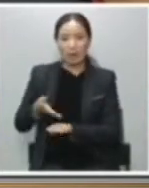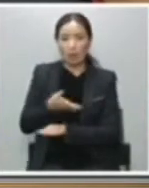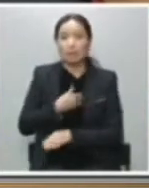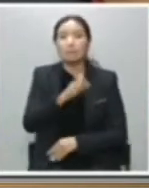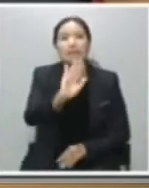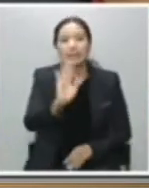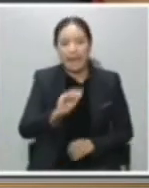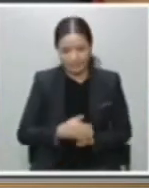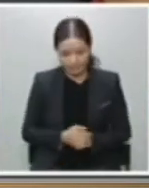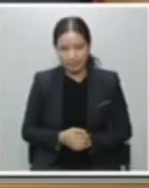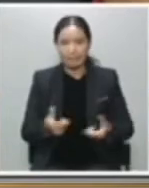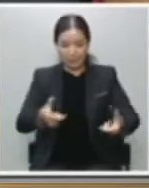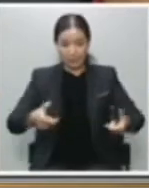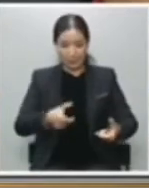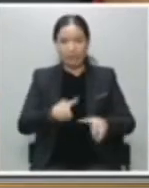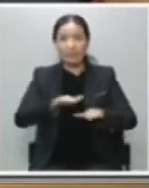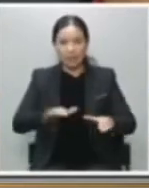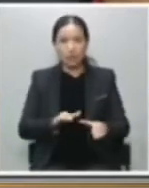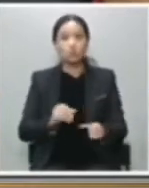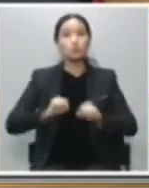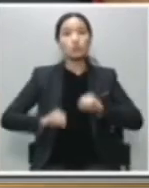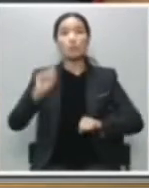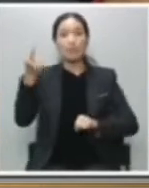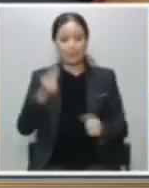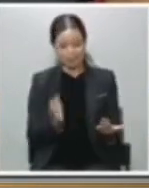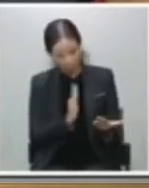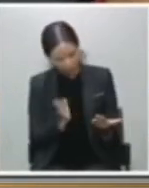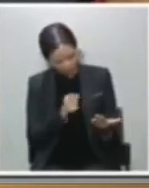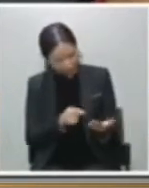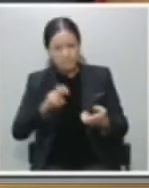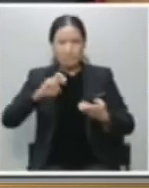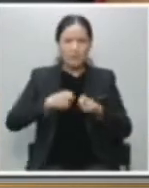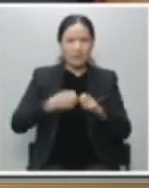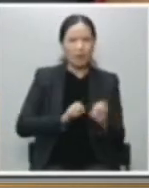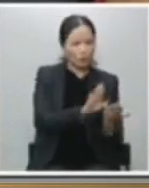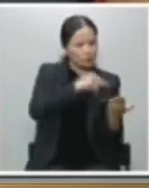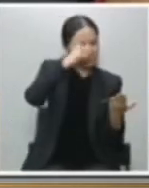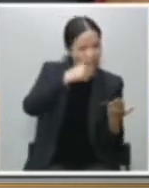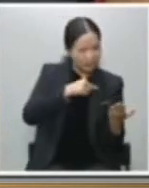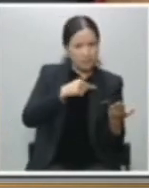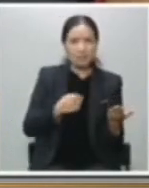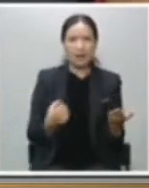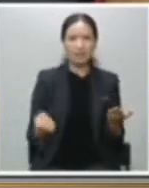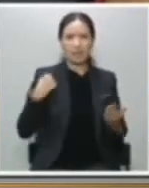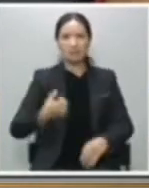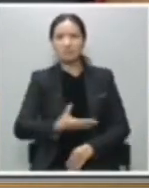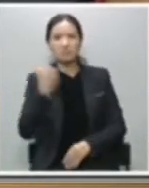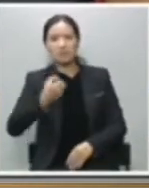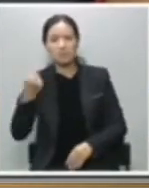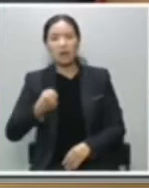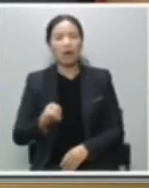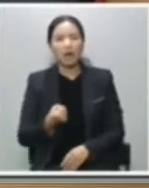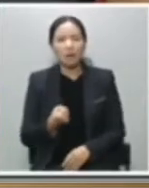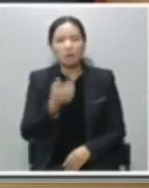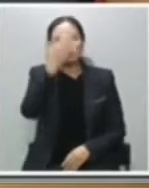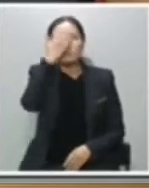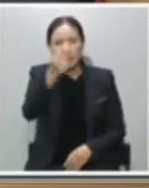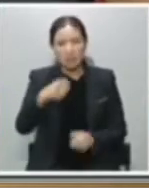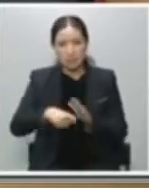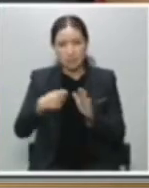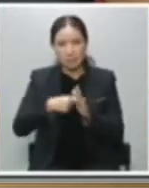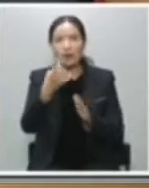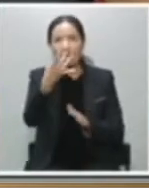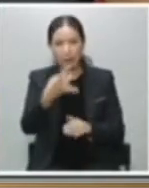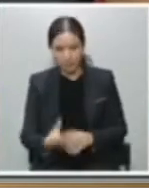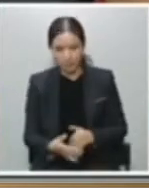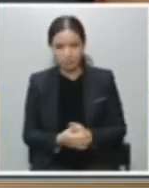าเด็กรุ่นหลังจะได้เรียนรู้ว่าปัญหาของการปฏิวัติของบ้านของเมืองในประเทศไทยนี่ที่มากัน10กว่าครั้งนี่แต่ไม่ต้องเอาตั้งแต่รุ่นแรกการเปลี่ยน